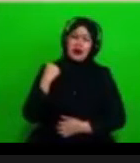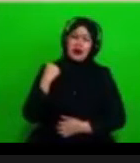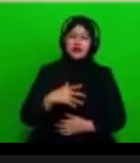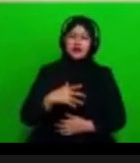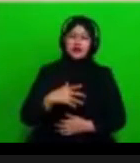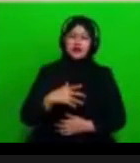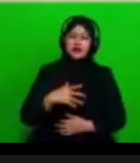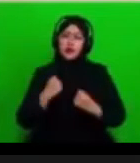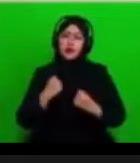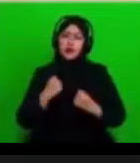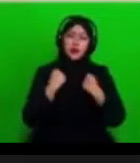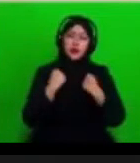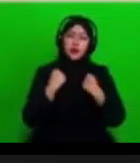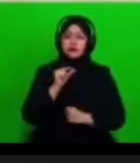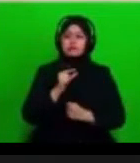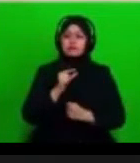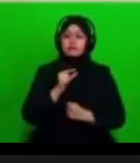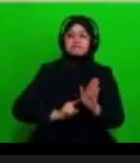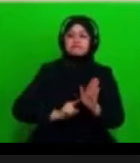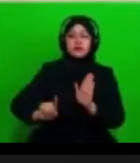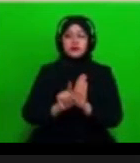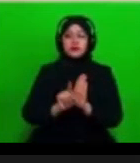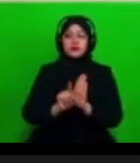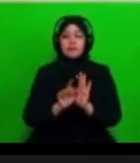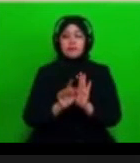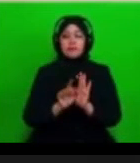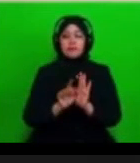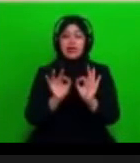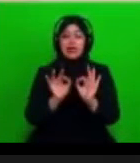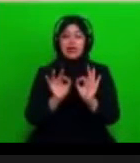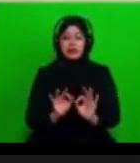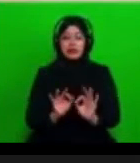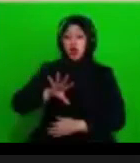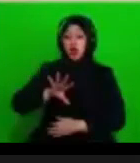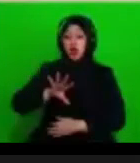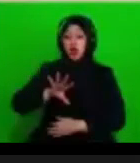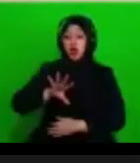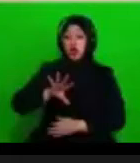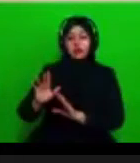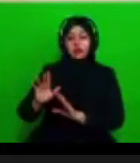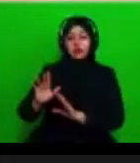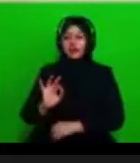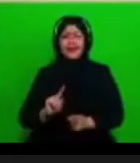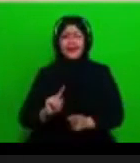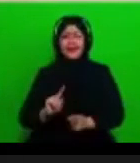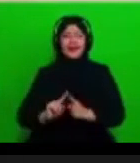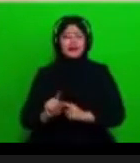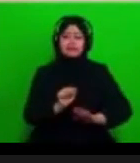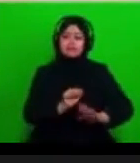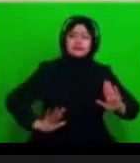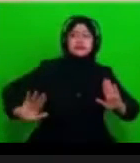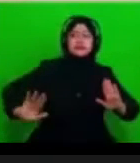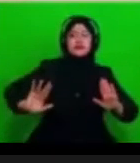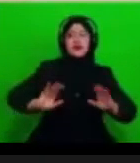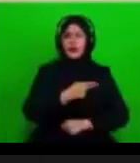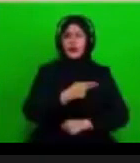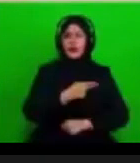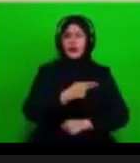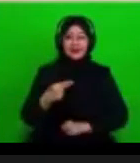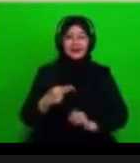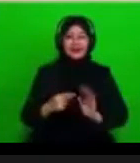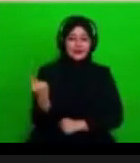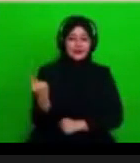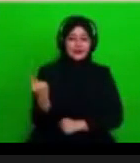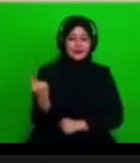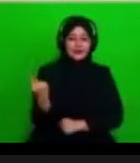main-main nih. Sungguh menyenangkan, luar biasa. Rumah tangga sampai nasional. Betul. Ini memang betul-betul kami sangat mengharapkan juga partisipasi